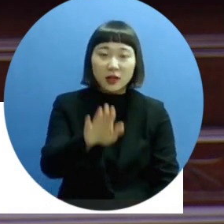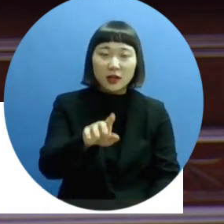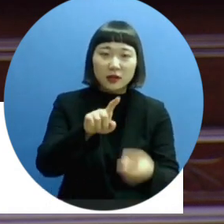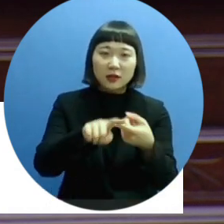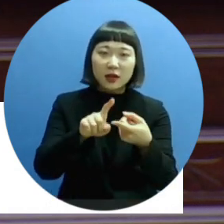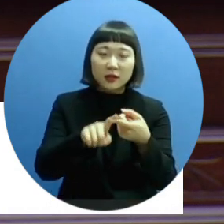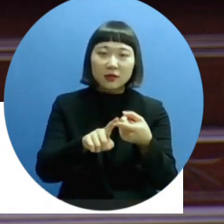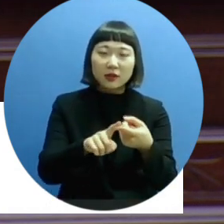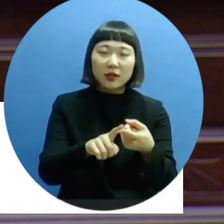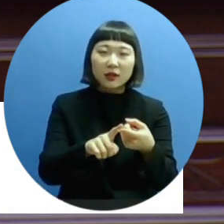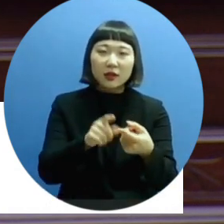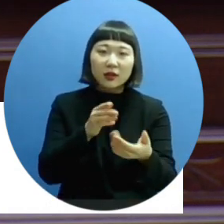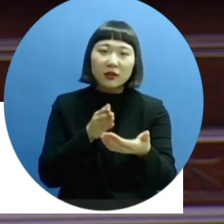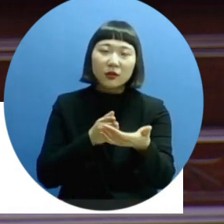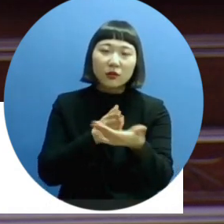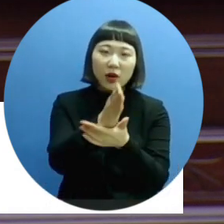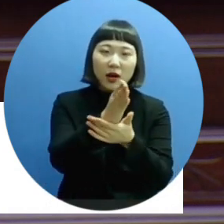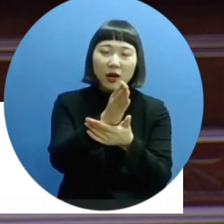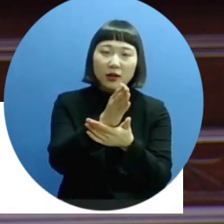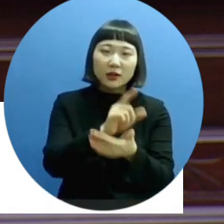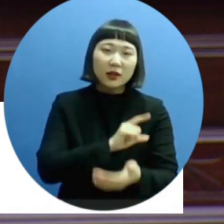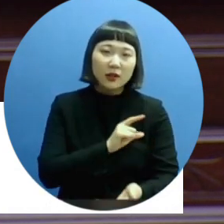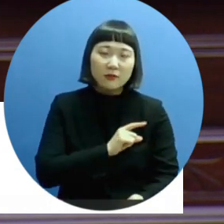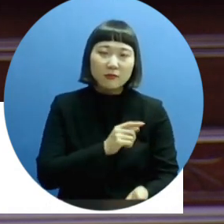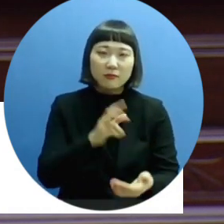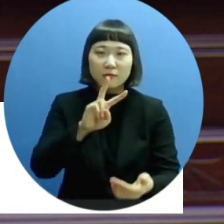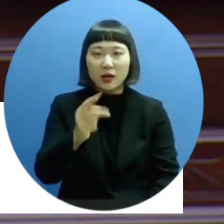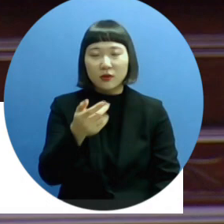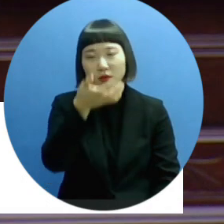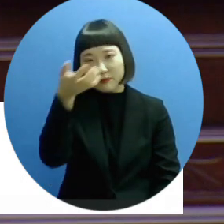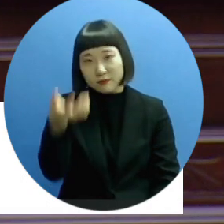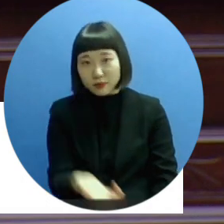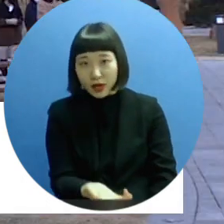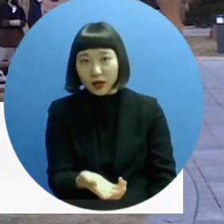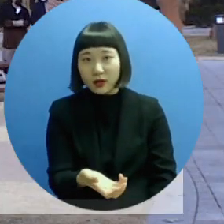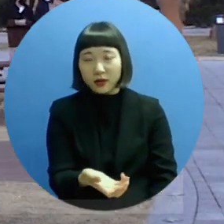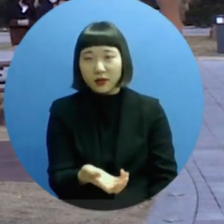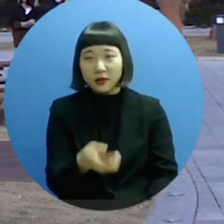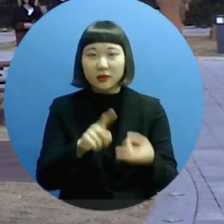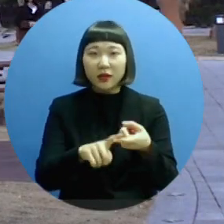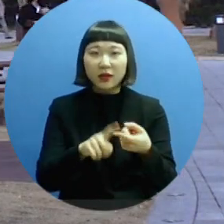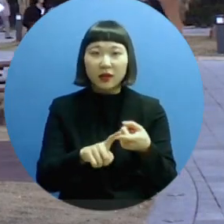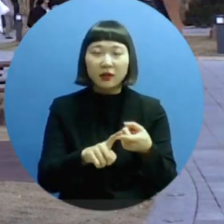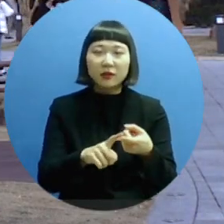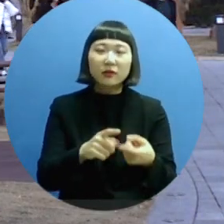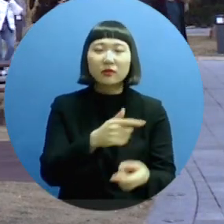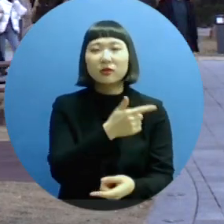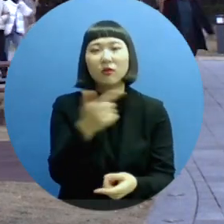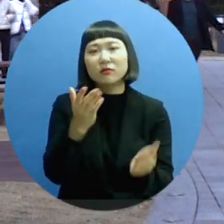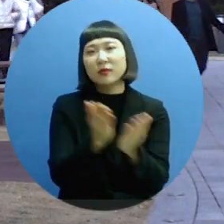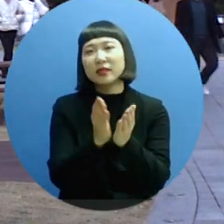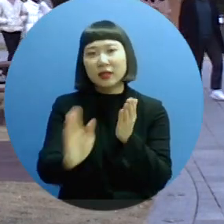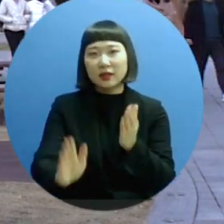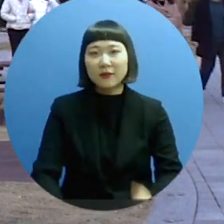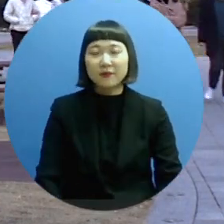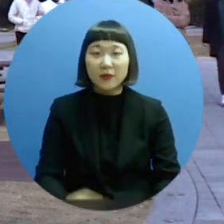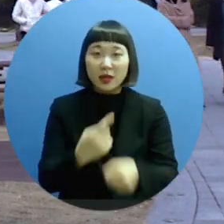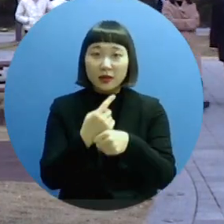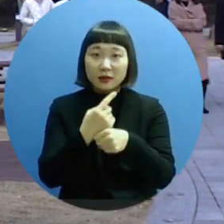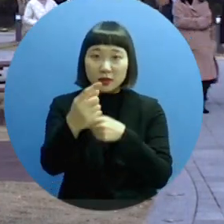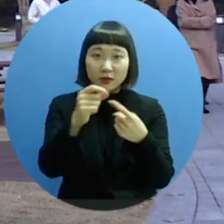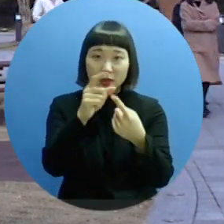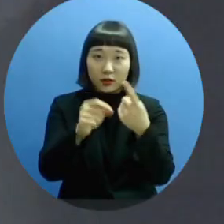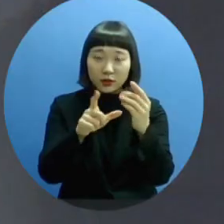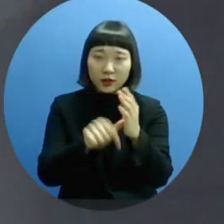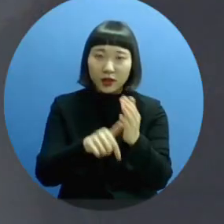것은 청년을 바라보는 민선 8개 수준이 딱 이 정도인 것입니다. 인천시는 내년 1월 조례 개정안을